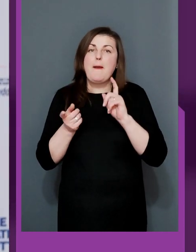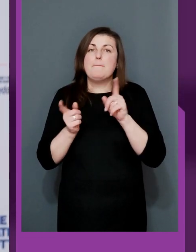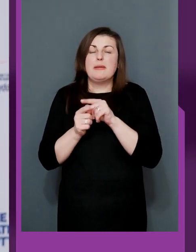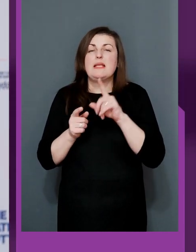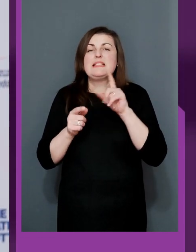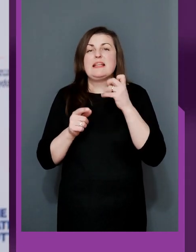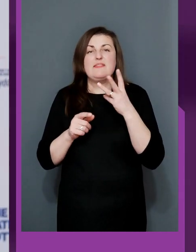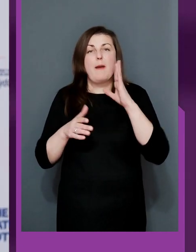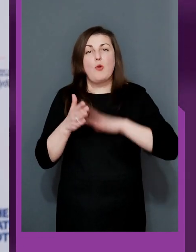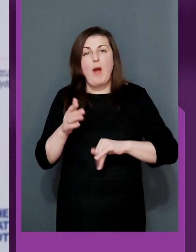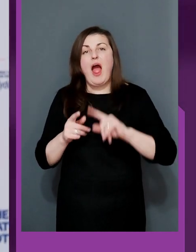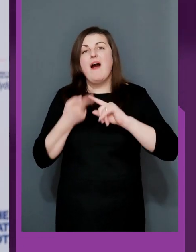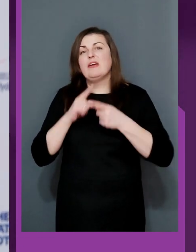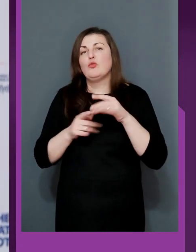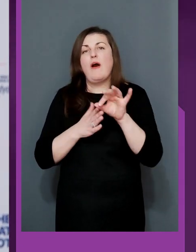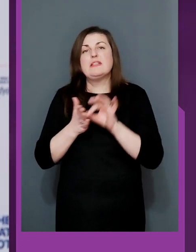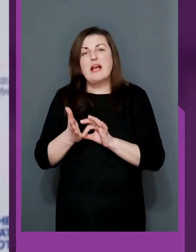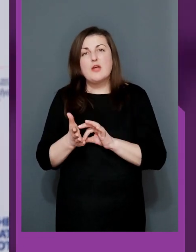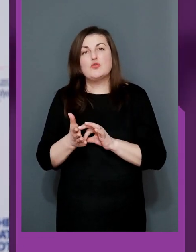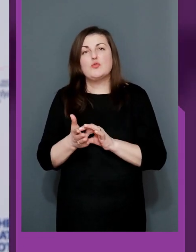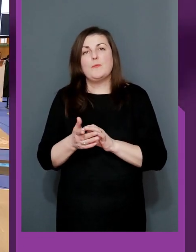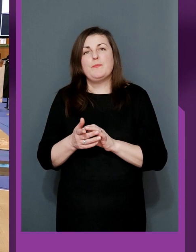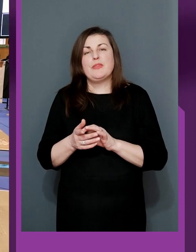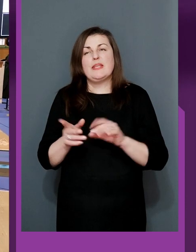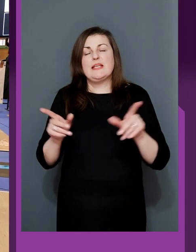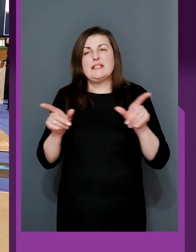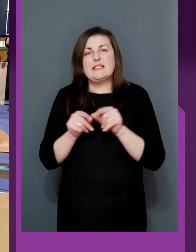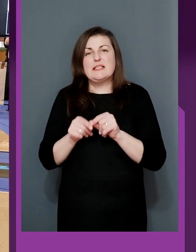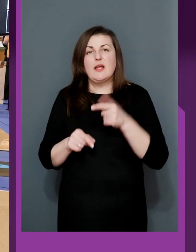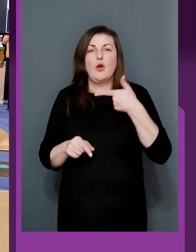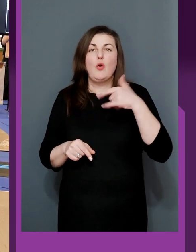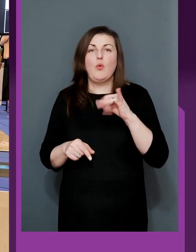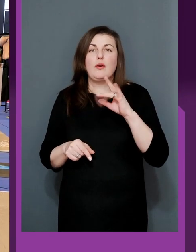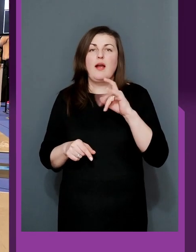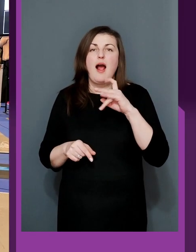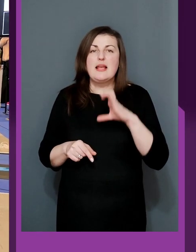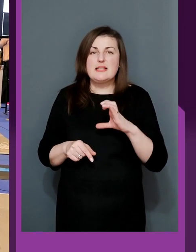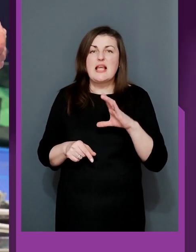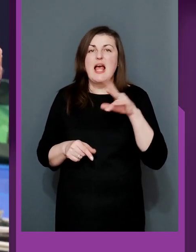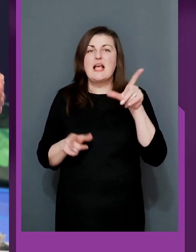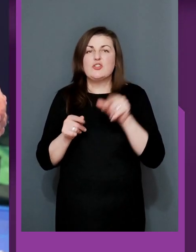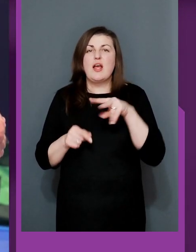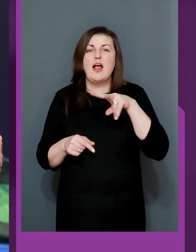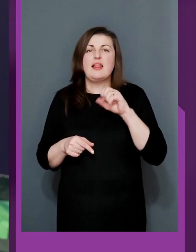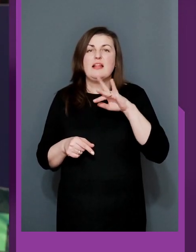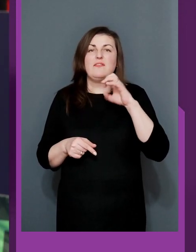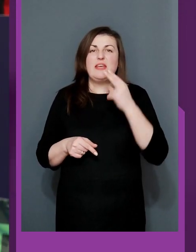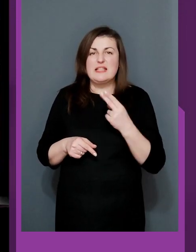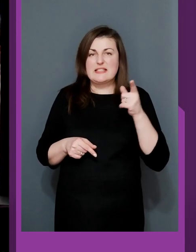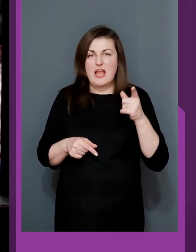32 пропускав і фехтував зразу з гуркаліс з латвійцем